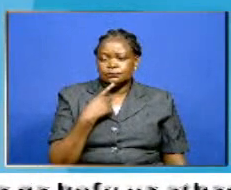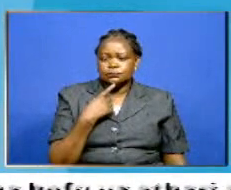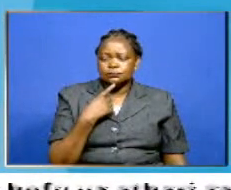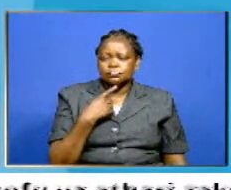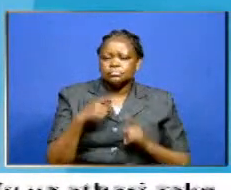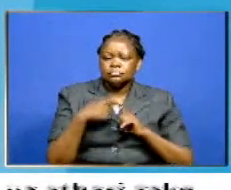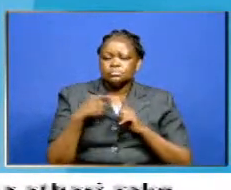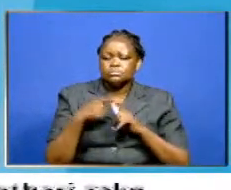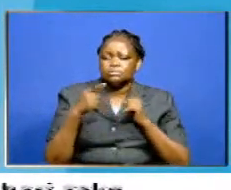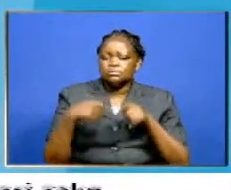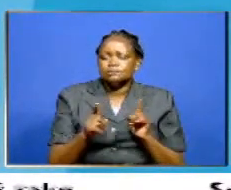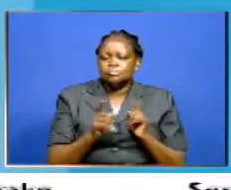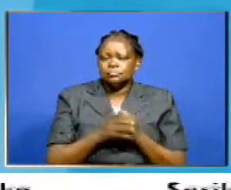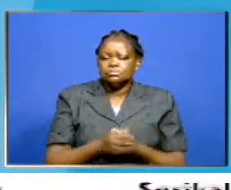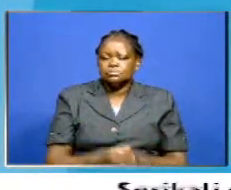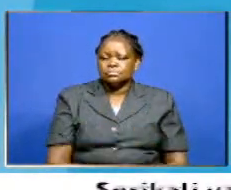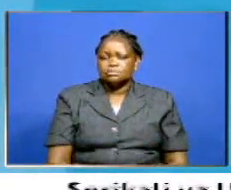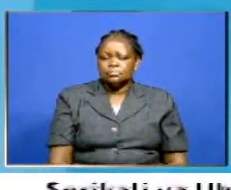uhai,